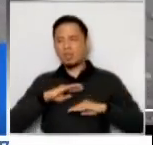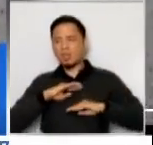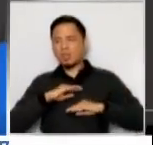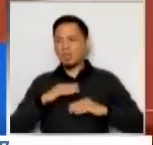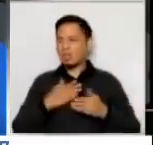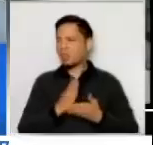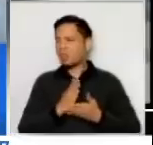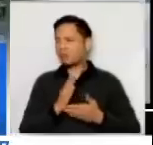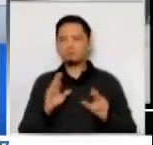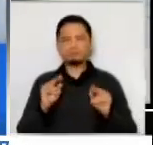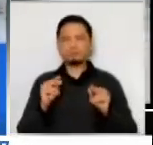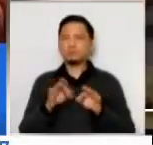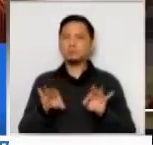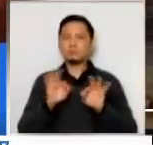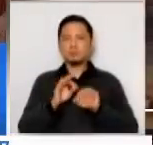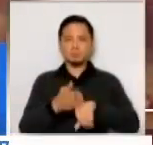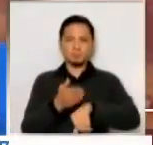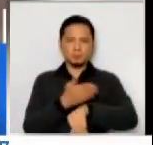Fight!